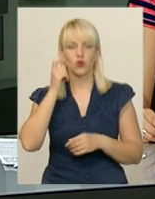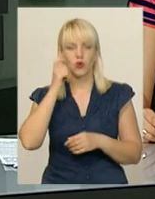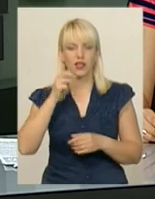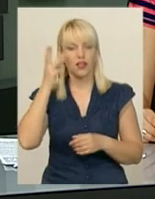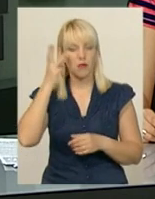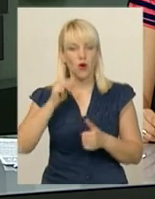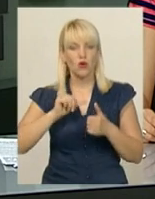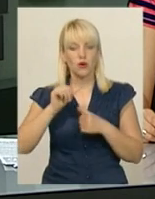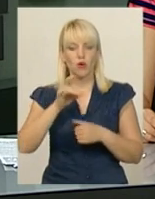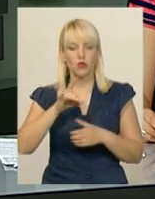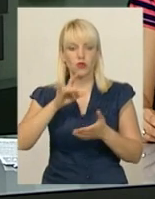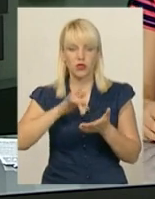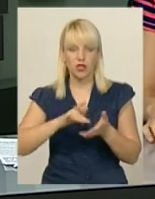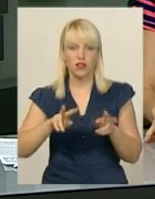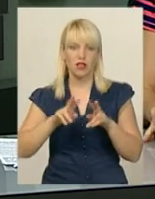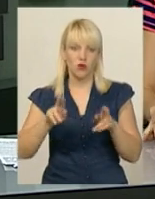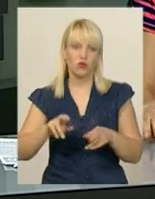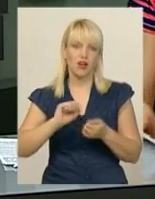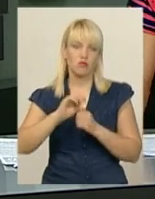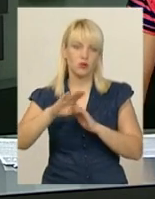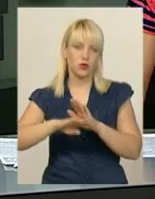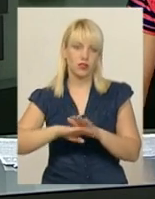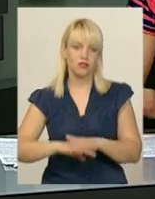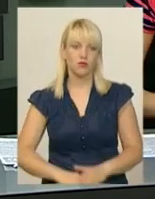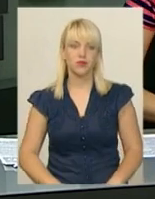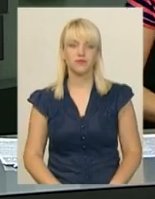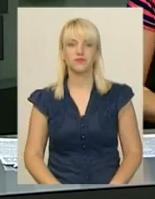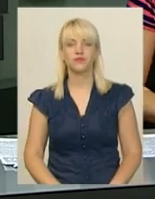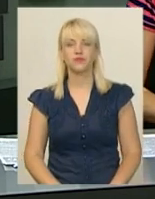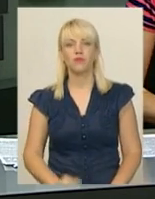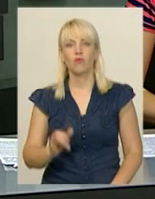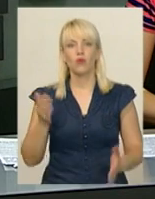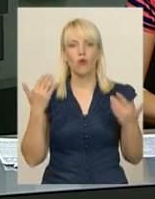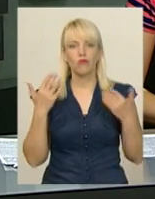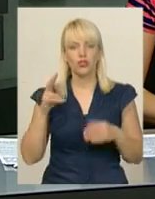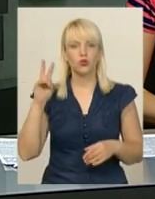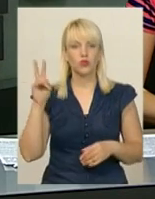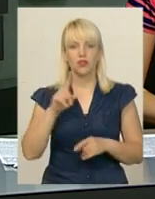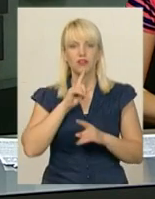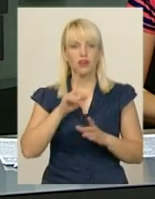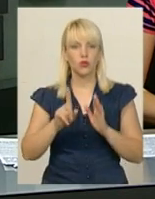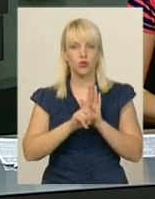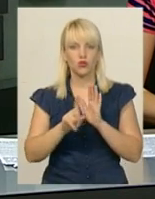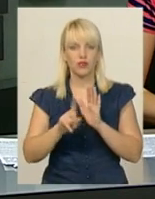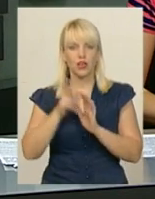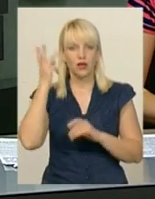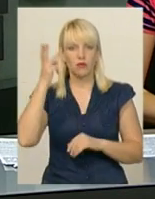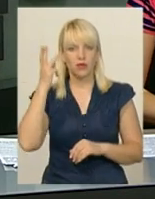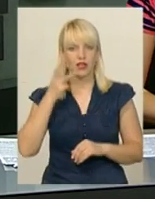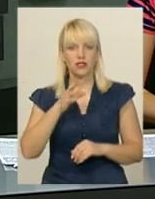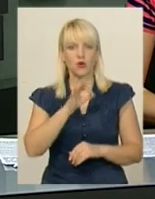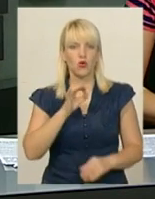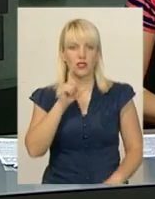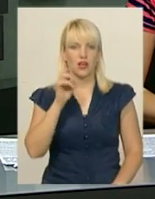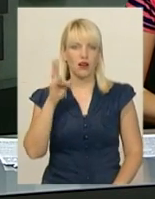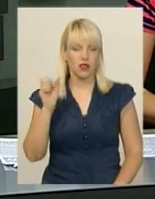окрім обласного центру, також у Кам'янці-Подільському. У вихідні тролейбуси не курсуватимуть Хмельницьким мікрорайоном